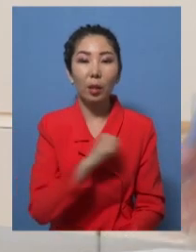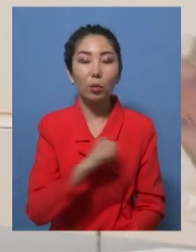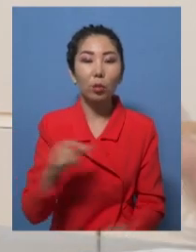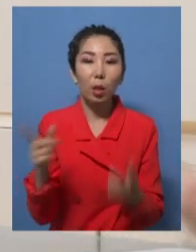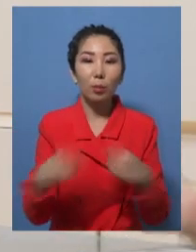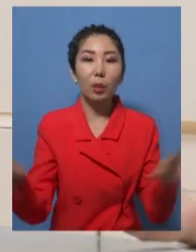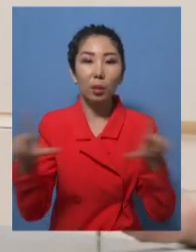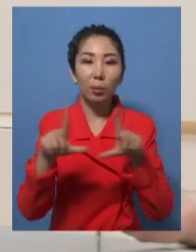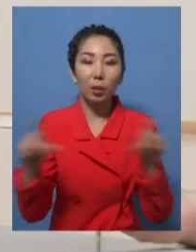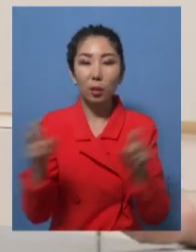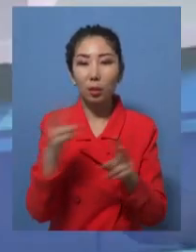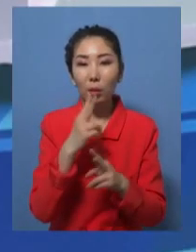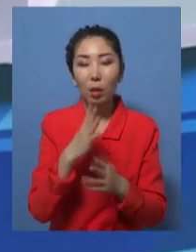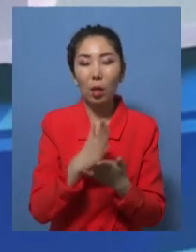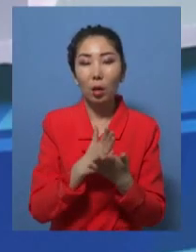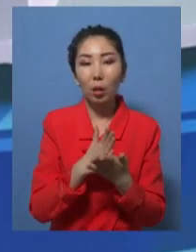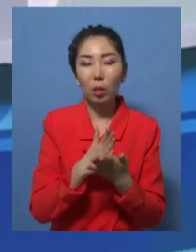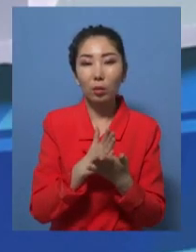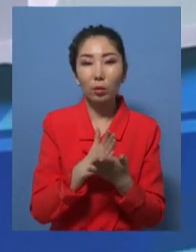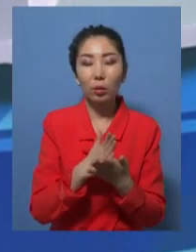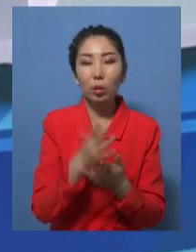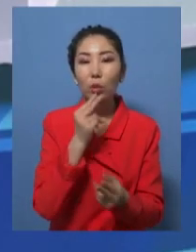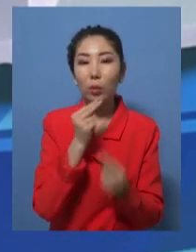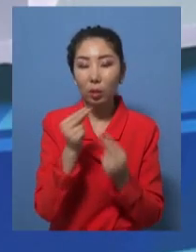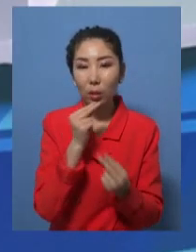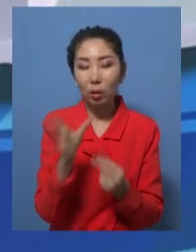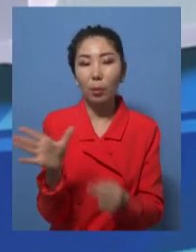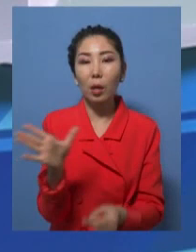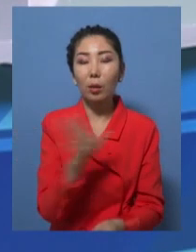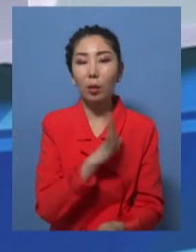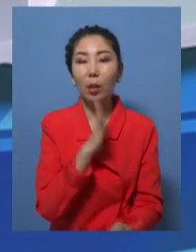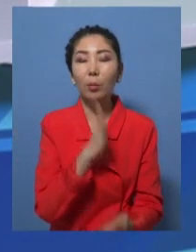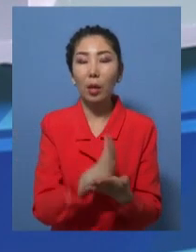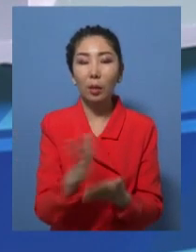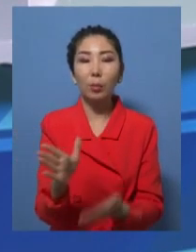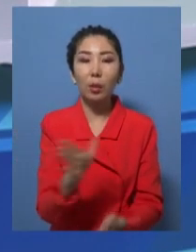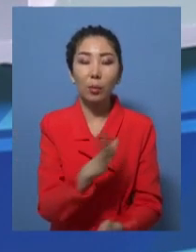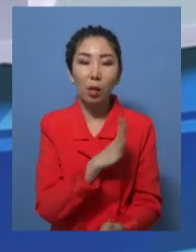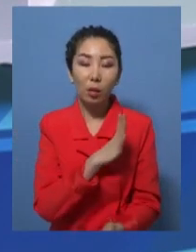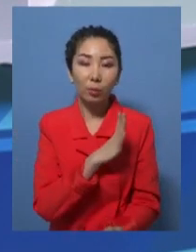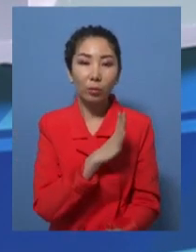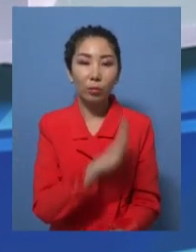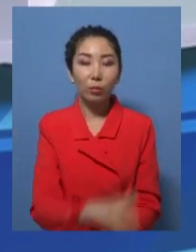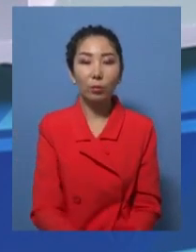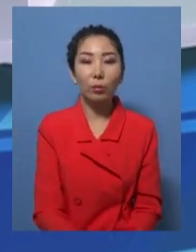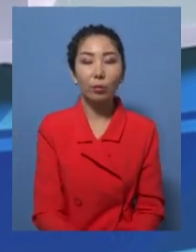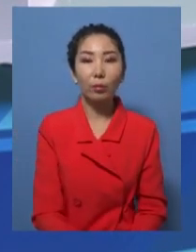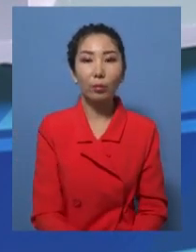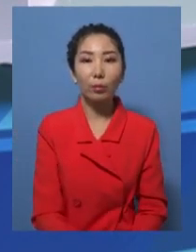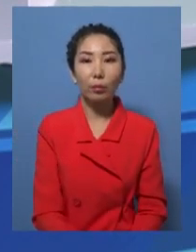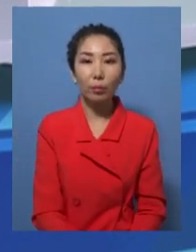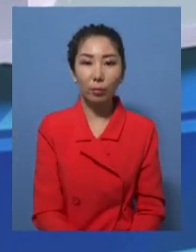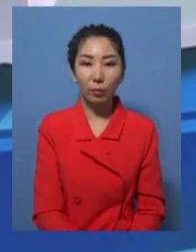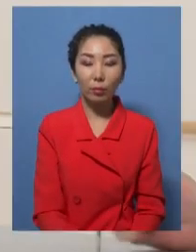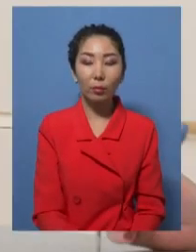Мектеп әкімшілігі де байқамай қалуы мүмкін. Уақытында ішіп жатыр, тамақ келіп жатыр деп осындай бағытта. Олай да ойлауы мүмкін, иә. Енді бұл